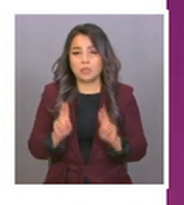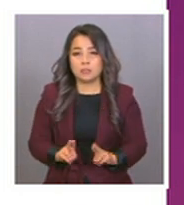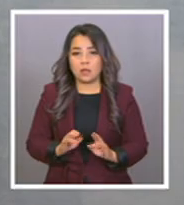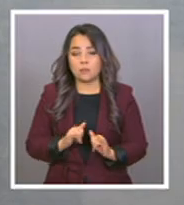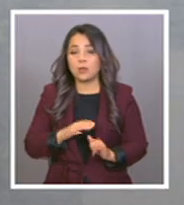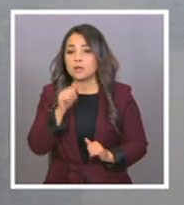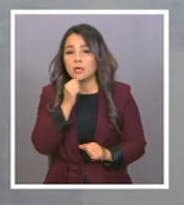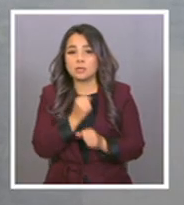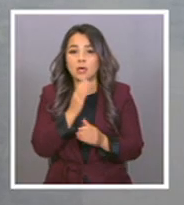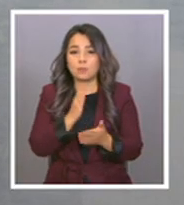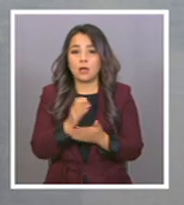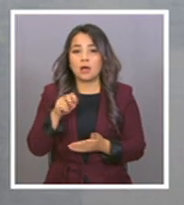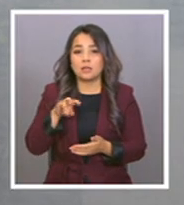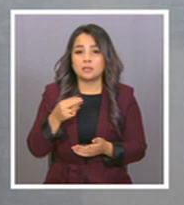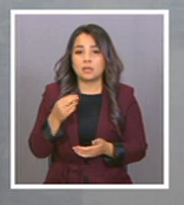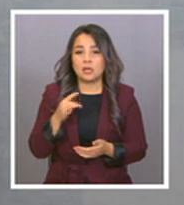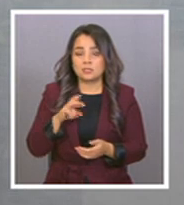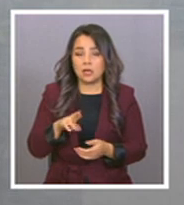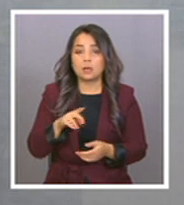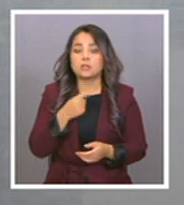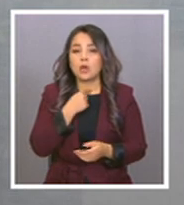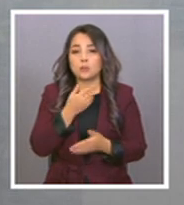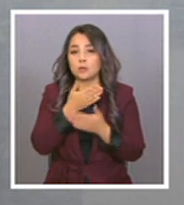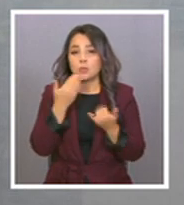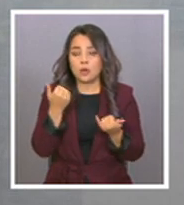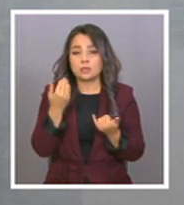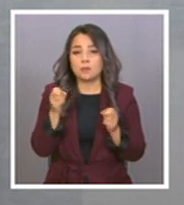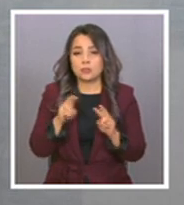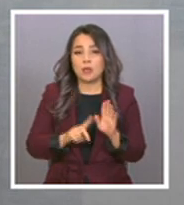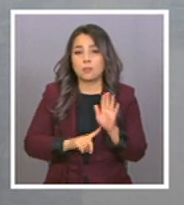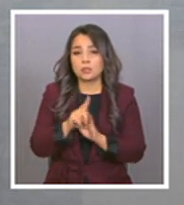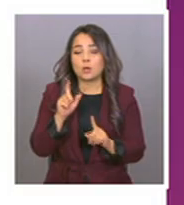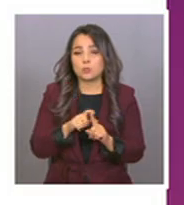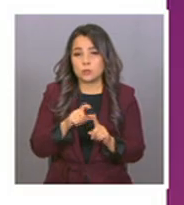Аллитерация – дауыссыз дыбыстардан басталған сөздер.